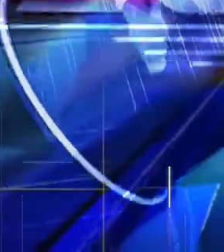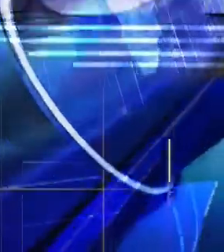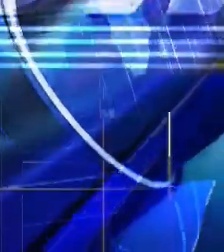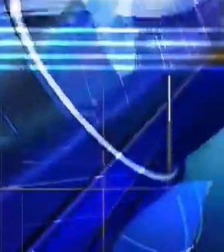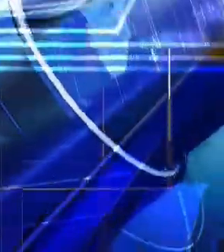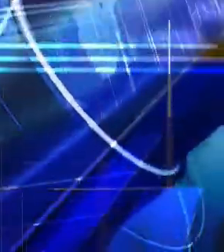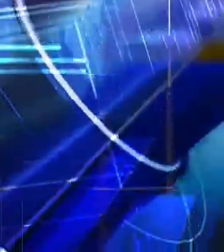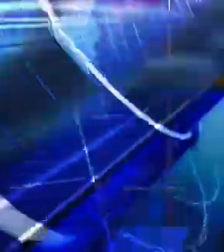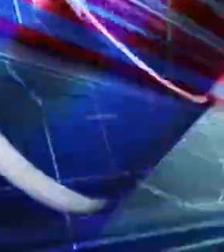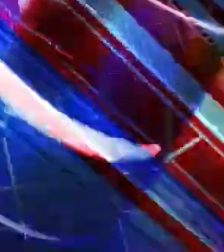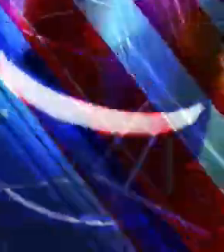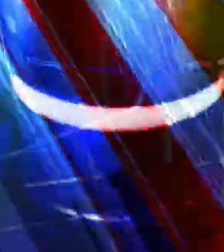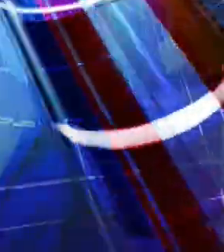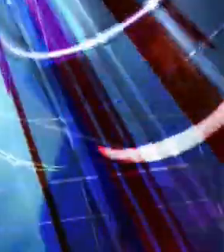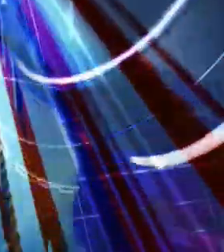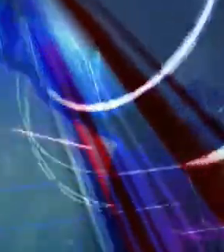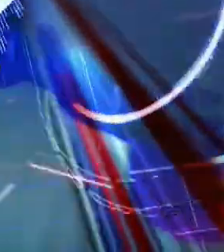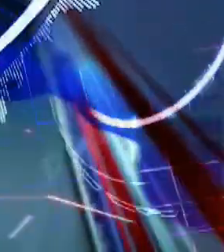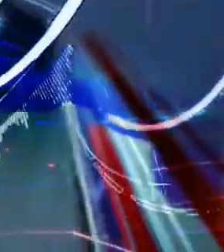MUZIEK